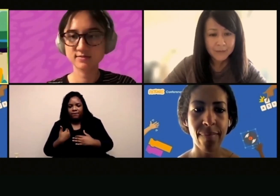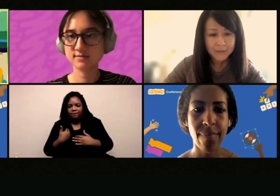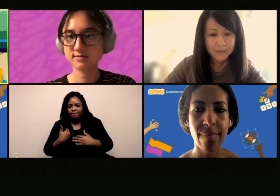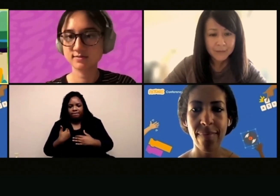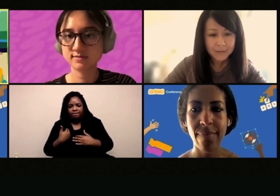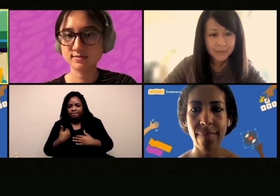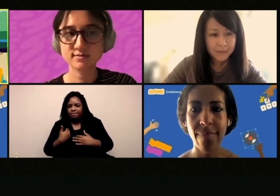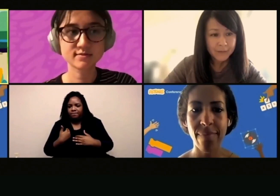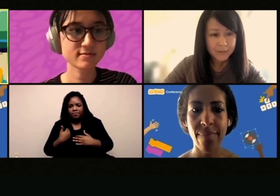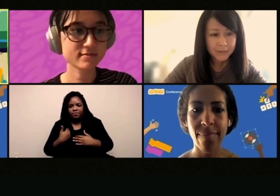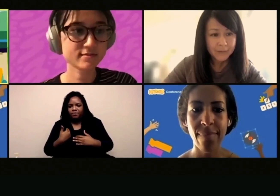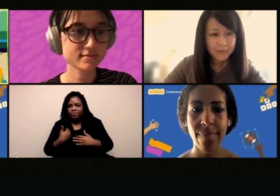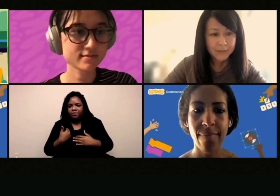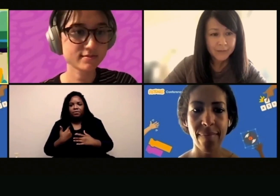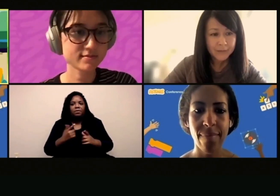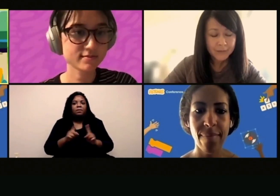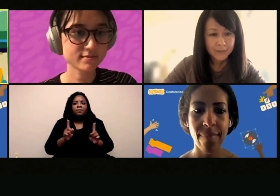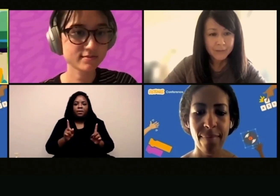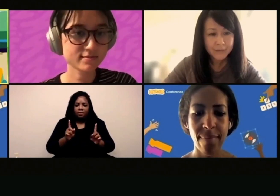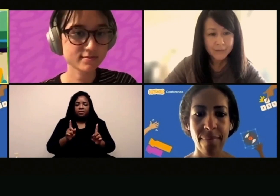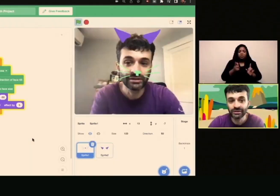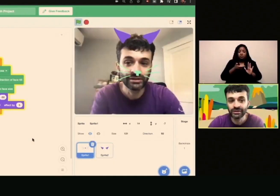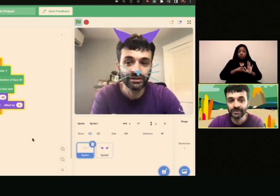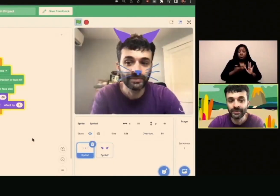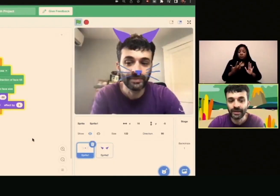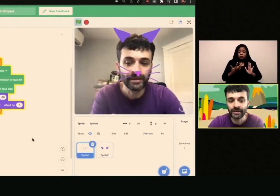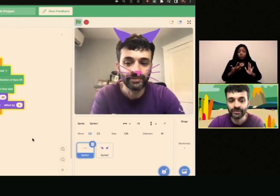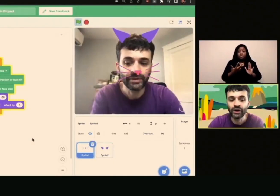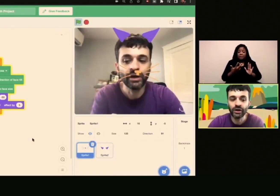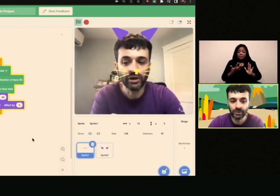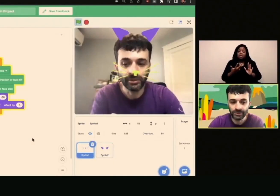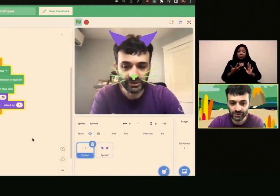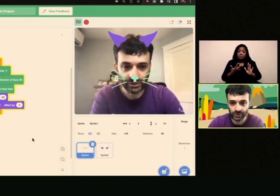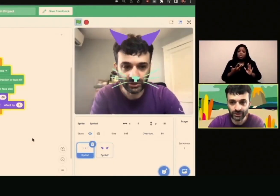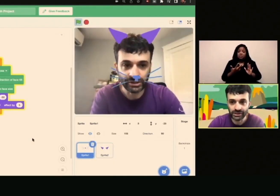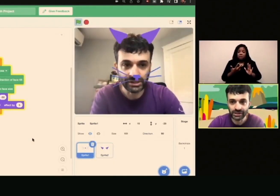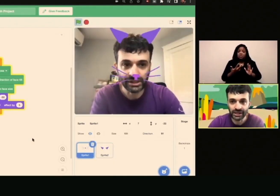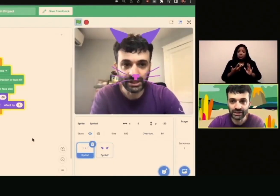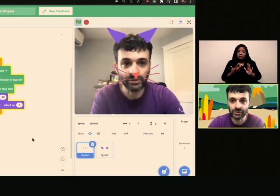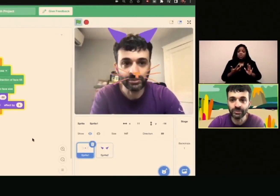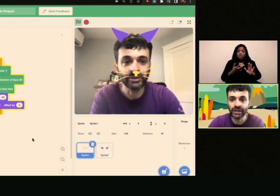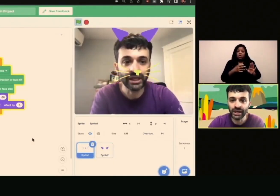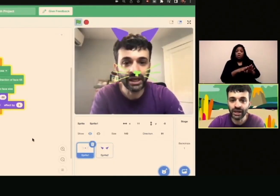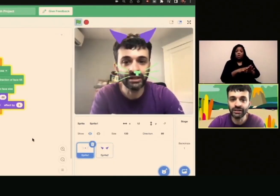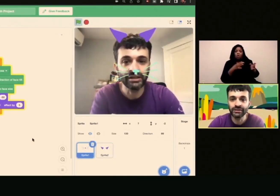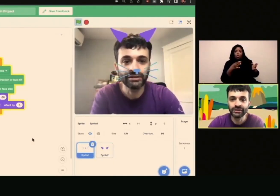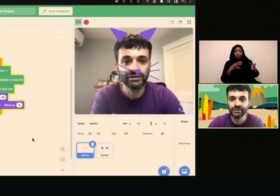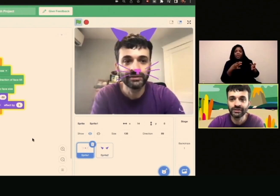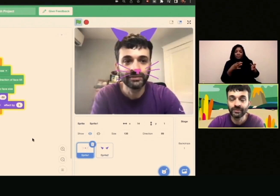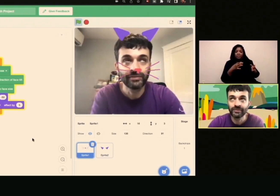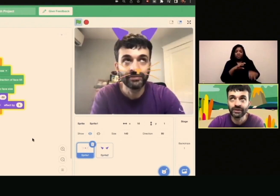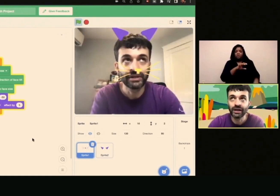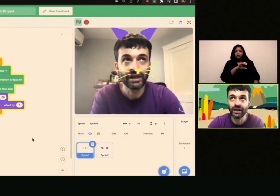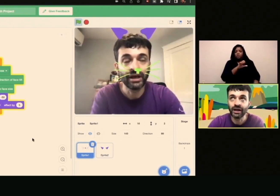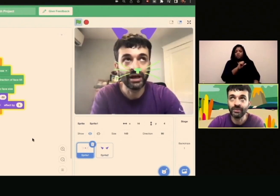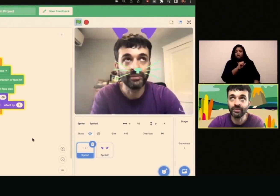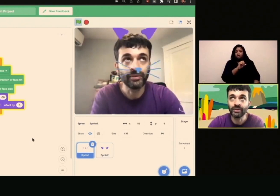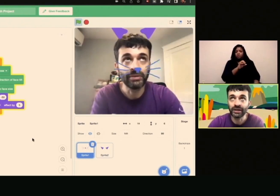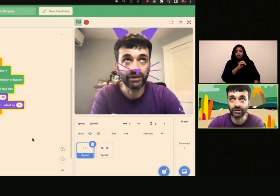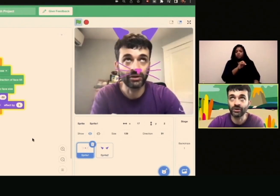拡張機能が使いやすいというふうなものでしたこちらのスクラッチ3ではそういうものはなくなっています